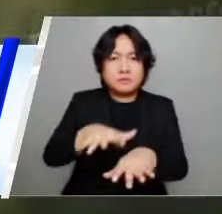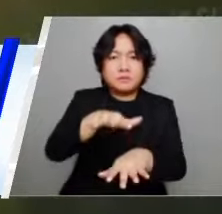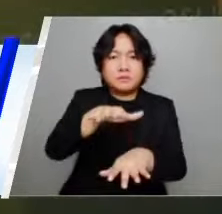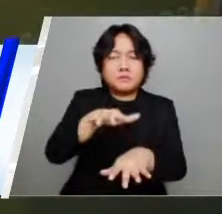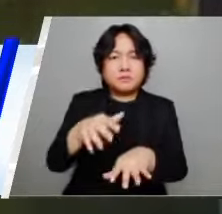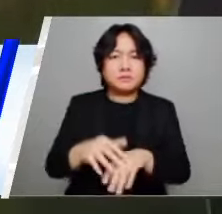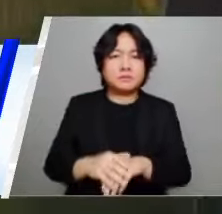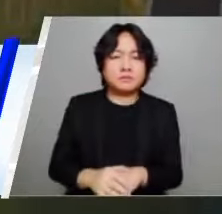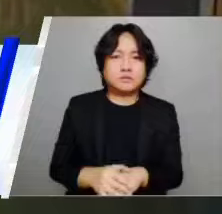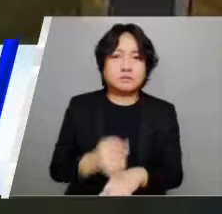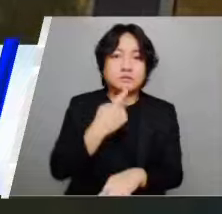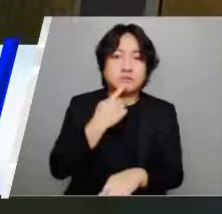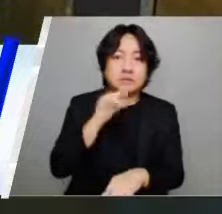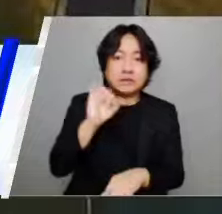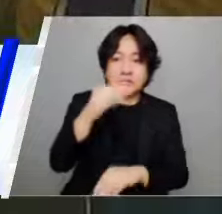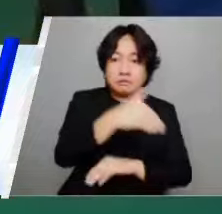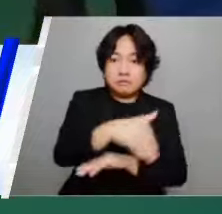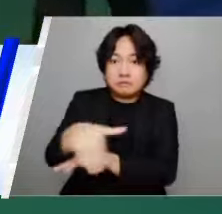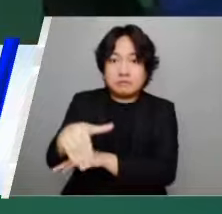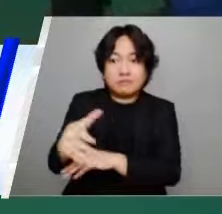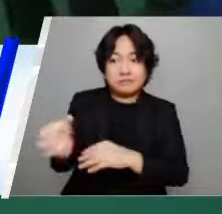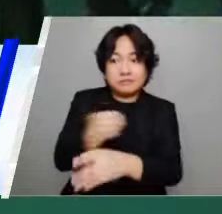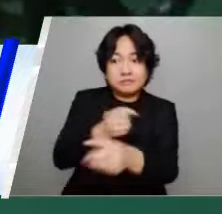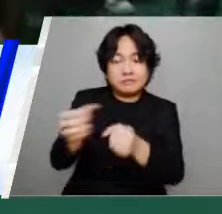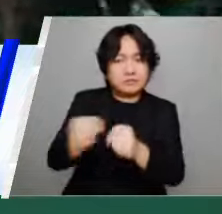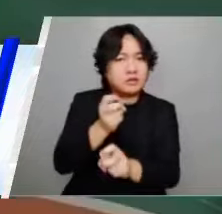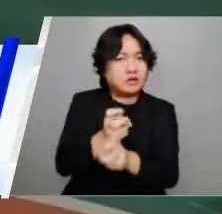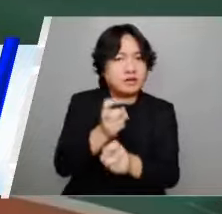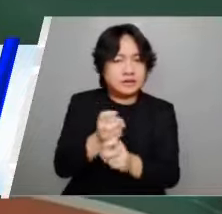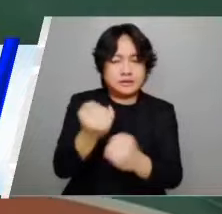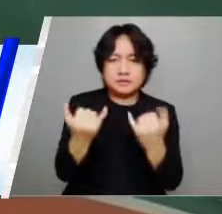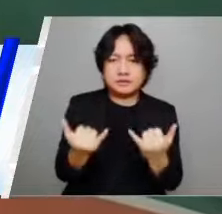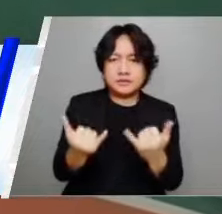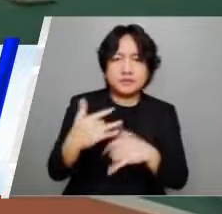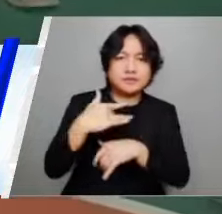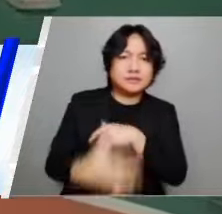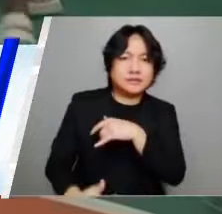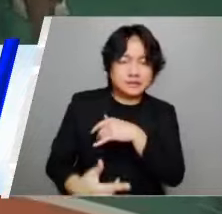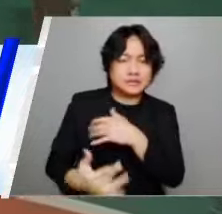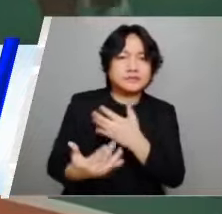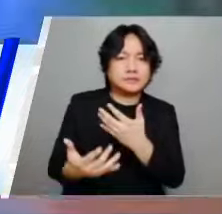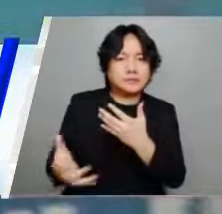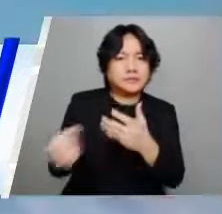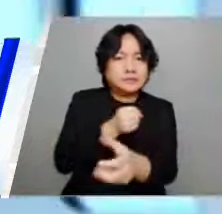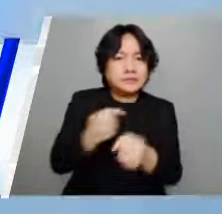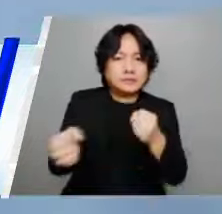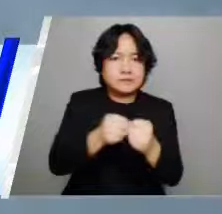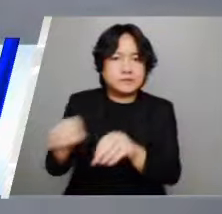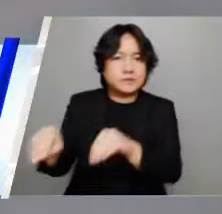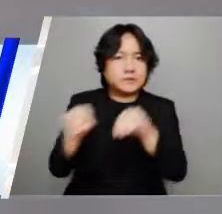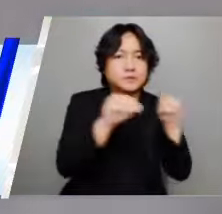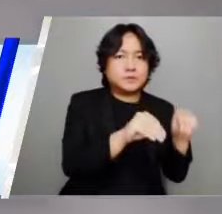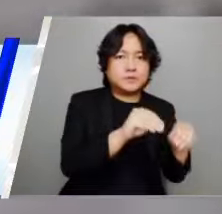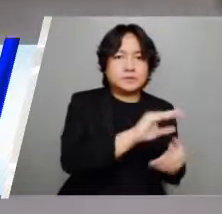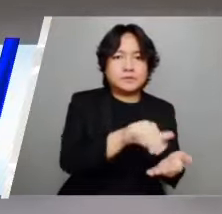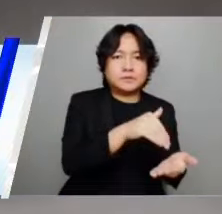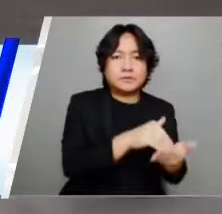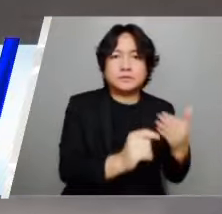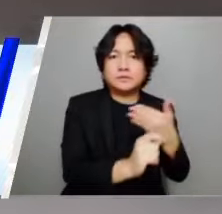gabi. Nagpagamit muli ng mga tent sa gym na ito ng Gonzaga dahil sa dami ng mga lumilikas.